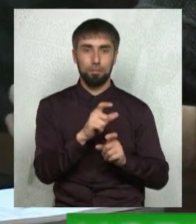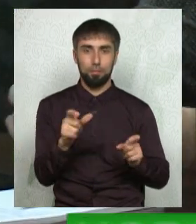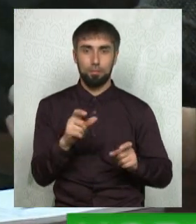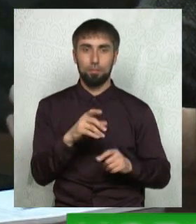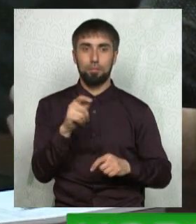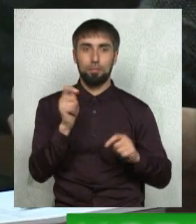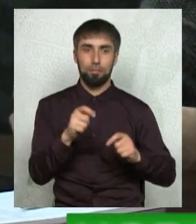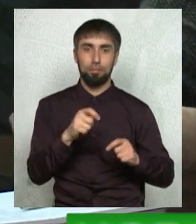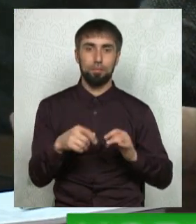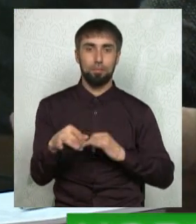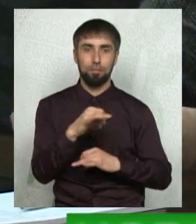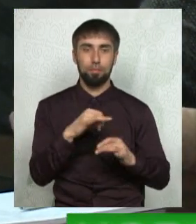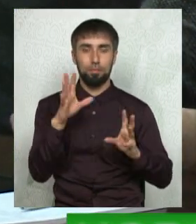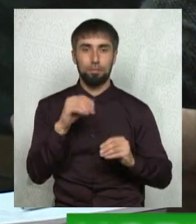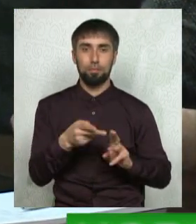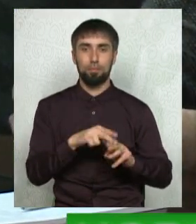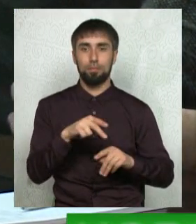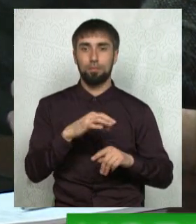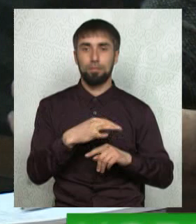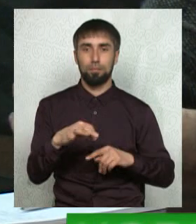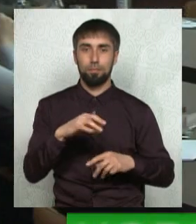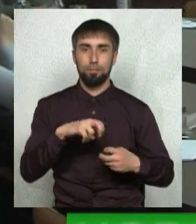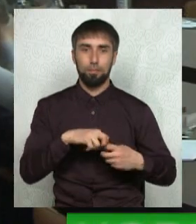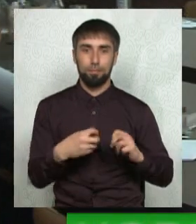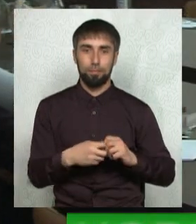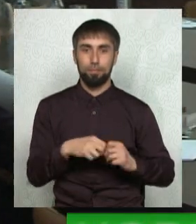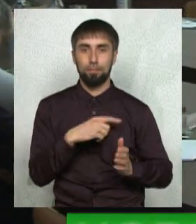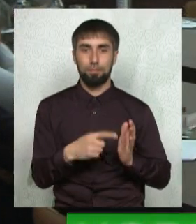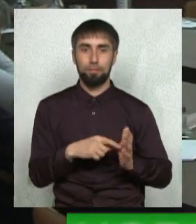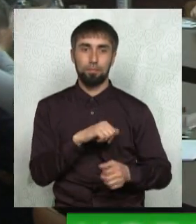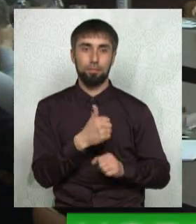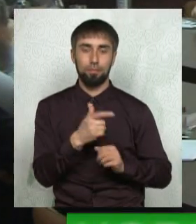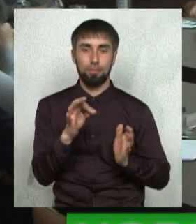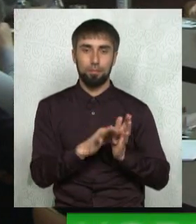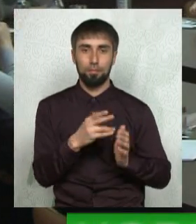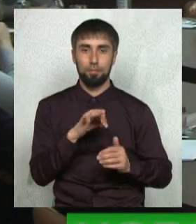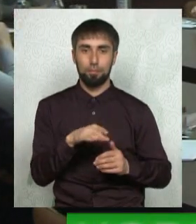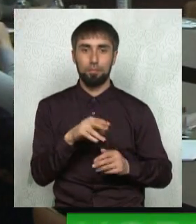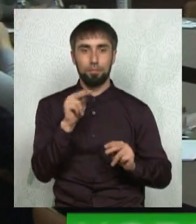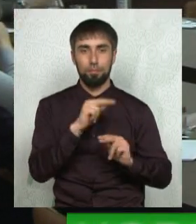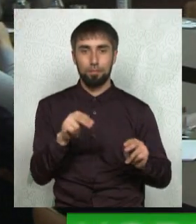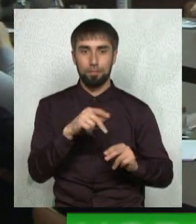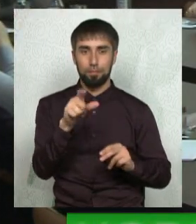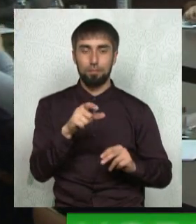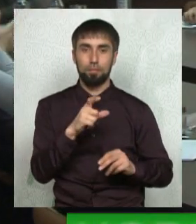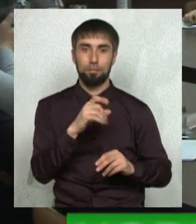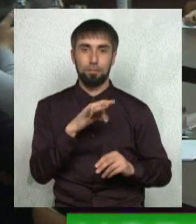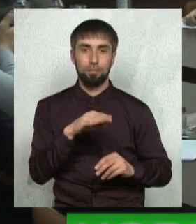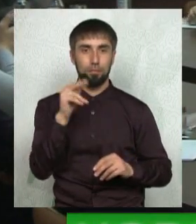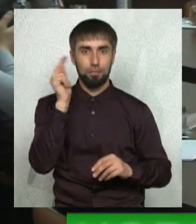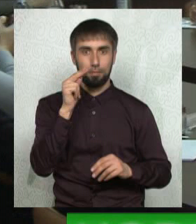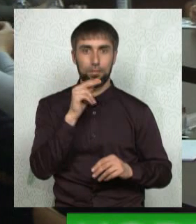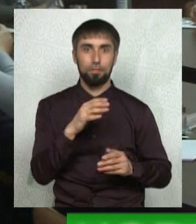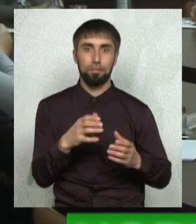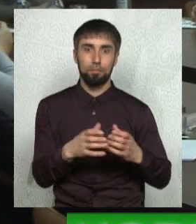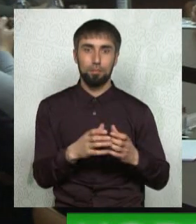семинаре участники обсуждают все навалевшие вопросы с коллегами. Главные цели тренинга – обучить азам профессии экскурсовода, научить